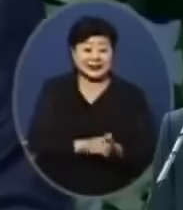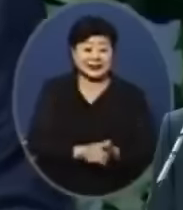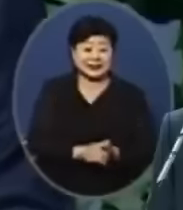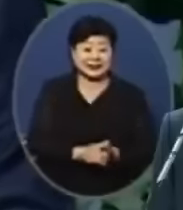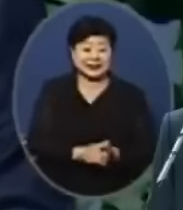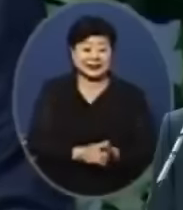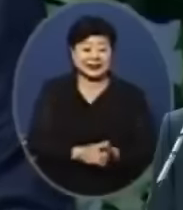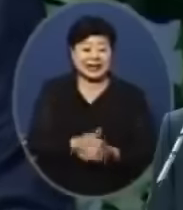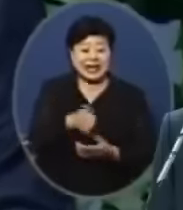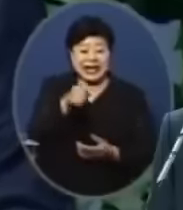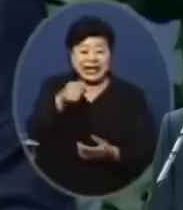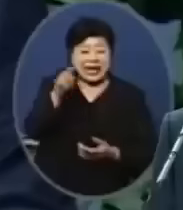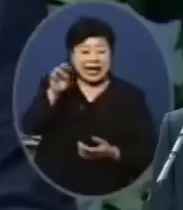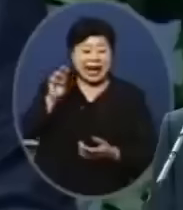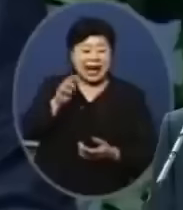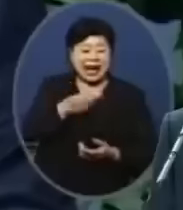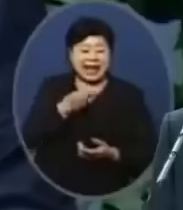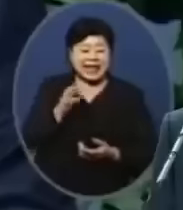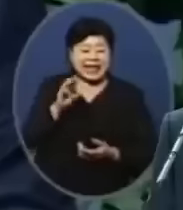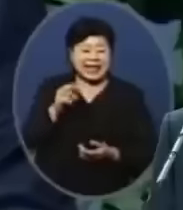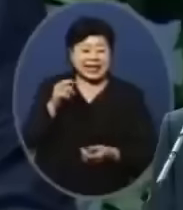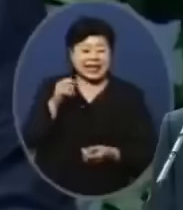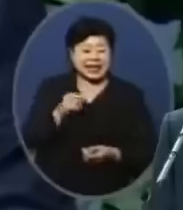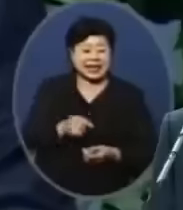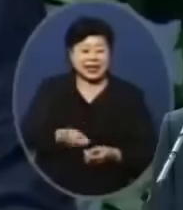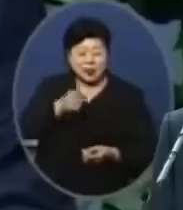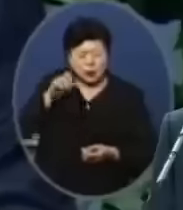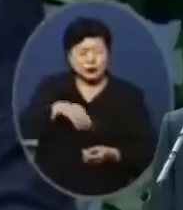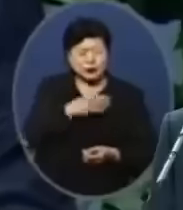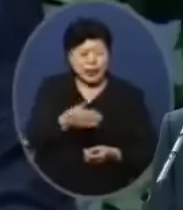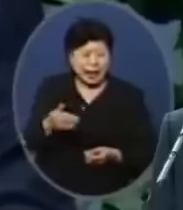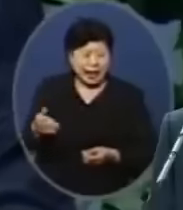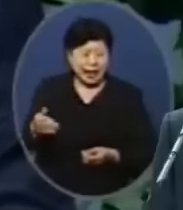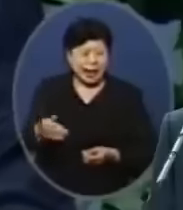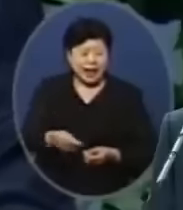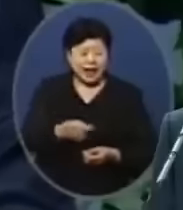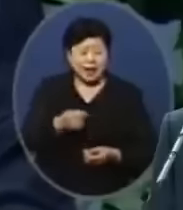그러나 갈릴리 호수는 폭풍이 불어오면